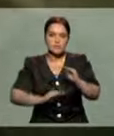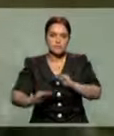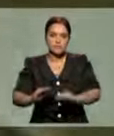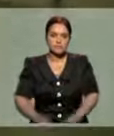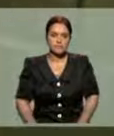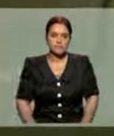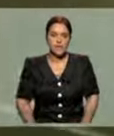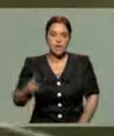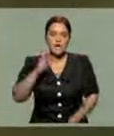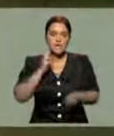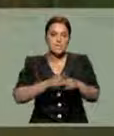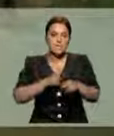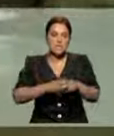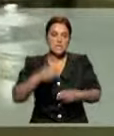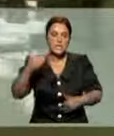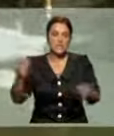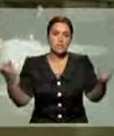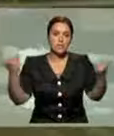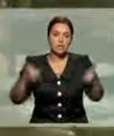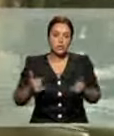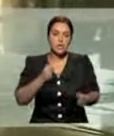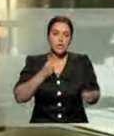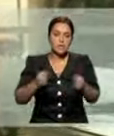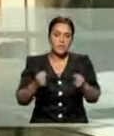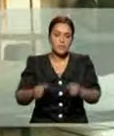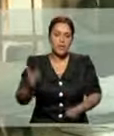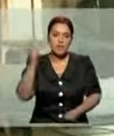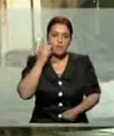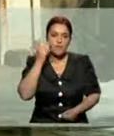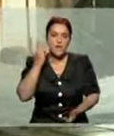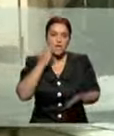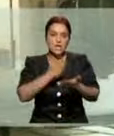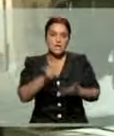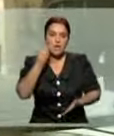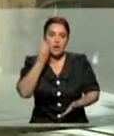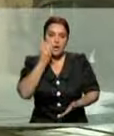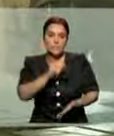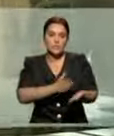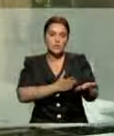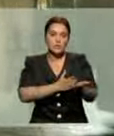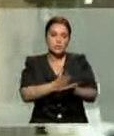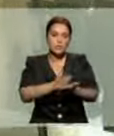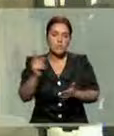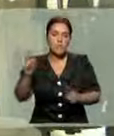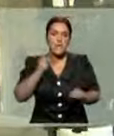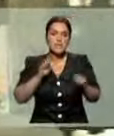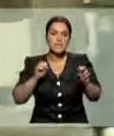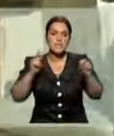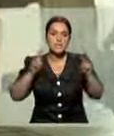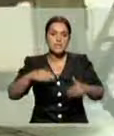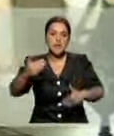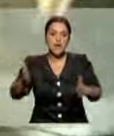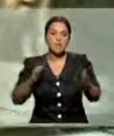Чтобы железобетонные изделия получались особенно прочными и обладали высокими несущими способностями, в них закладывается вот такой каркас из